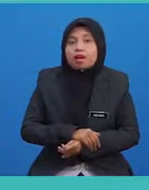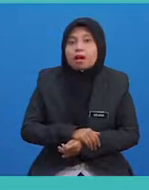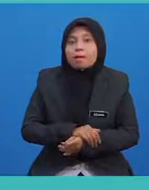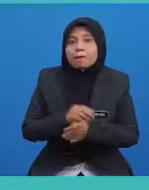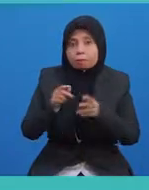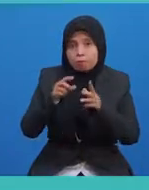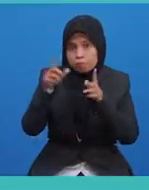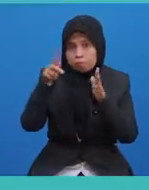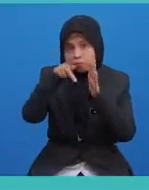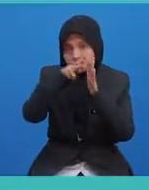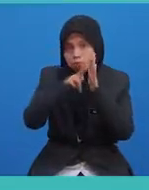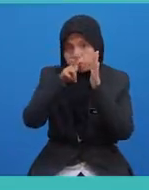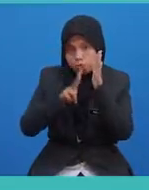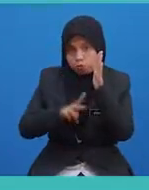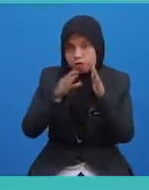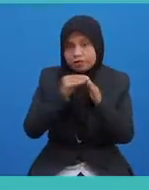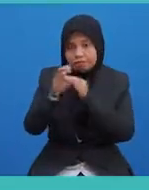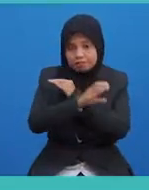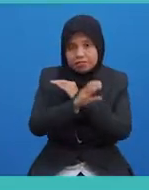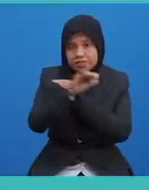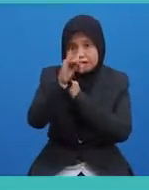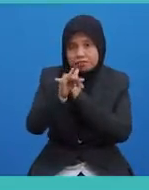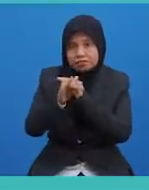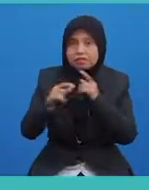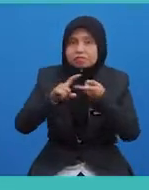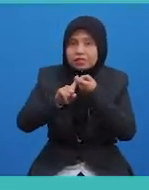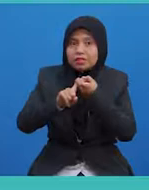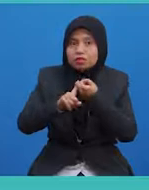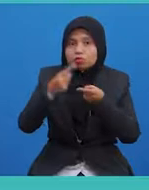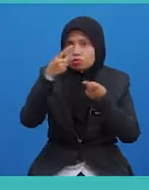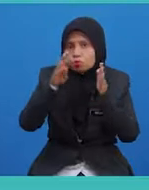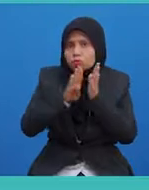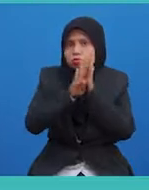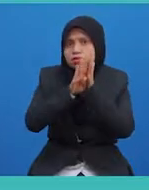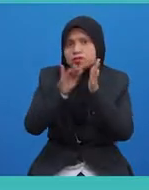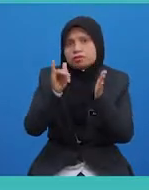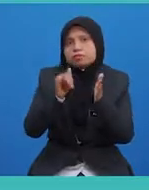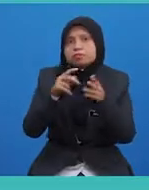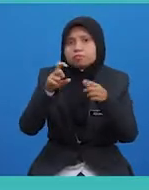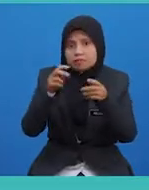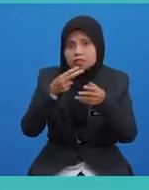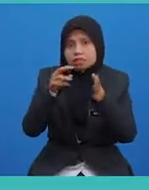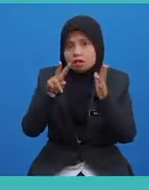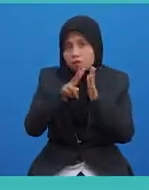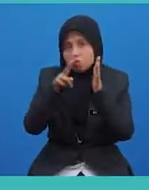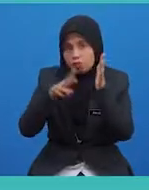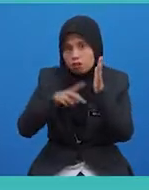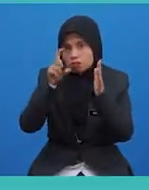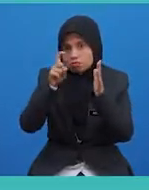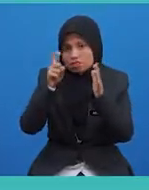pernyataan pola dan negara yang berkenaan. Bagi membuktikan pernyataan pola, kamu